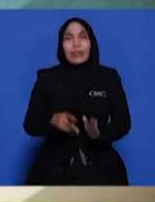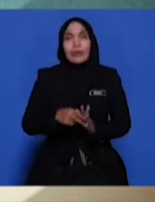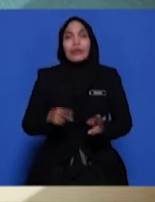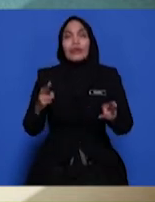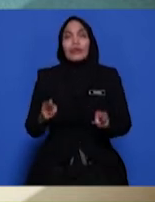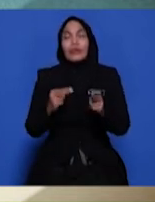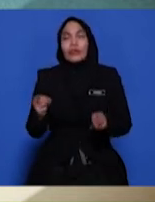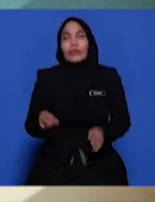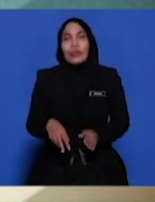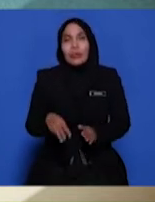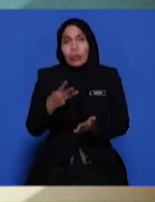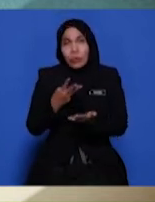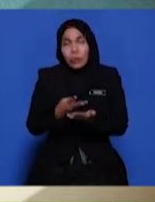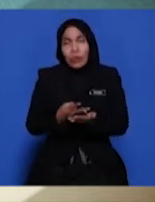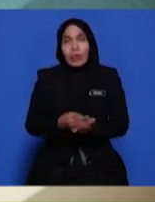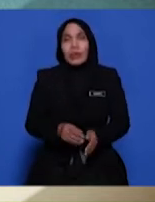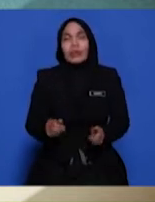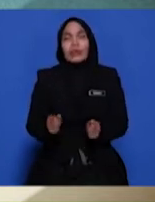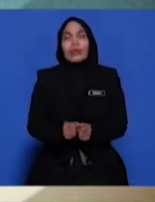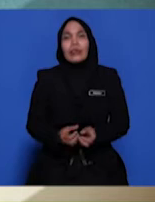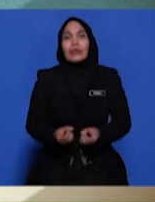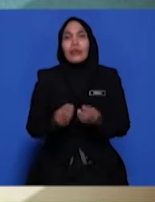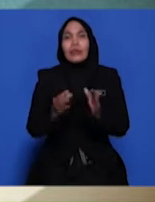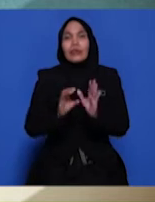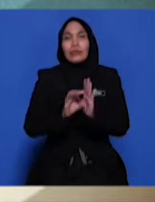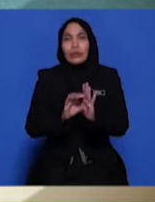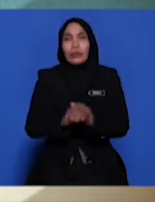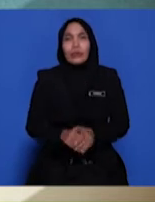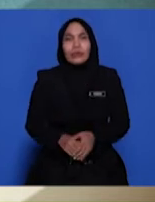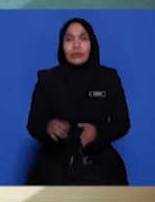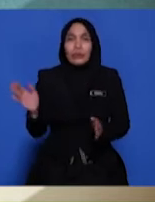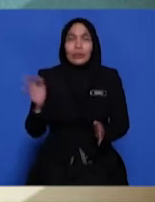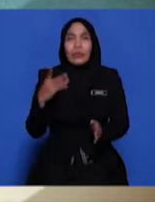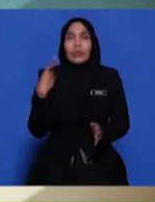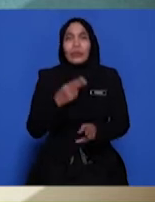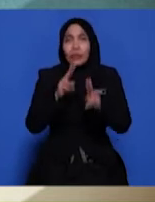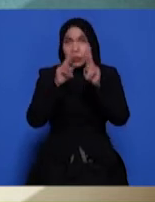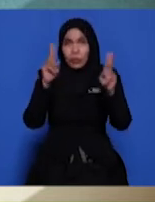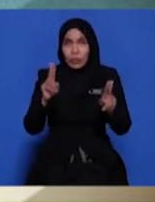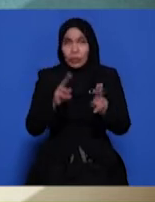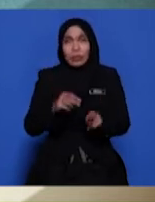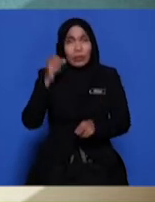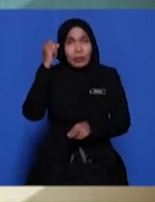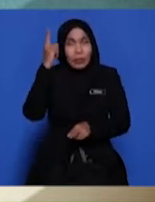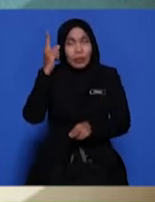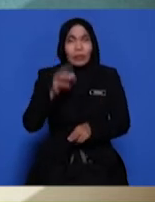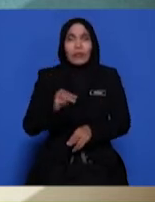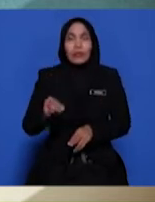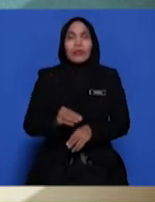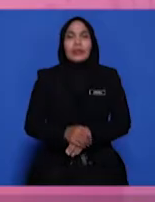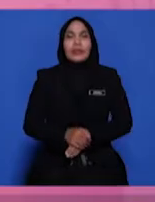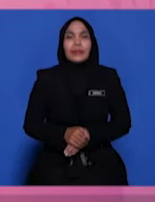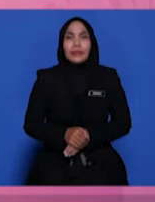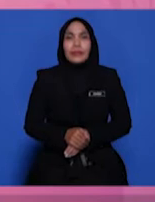kewangan dengan beberapa contoh. Marilah kita uji tahap pemahaman murid-murid tentang topik